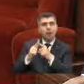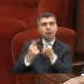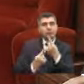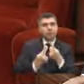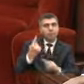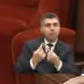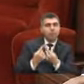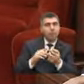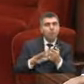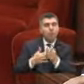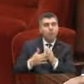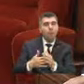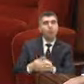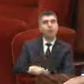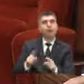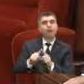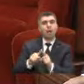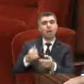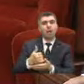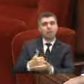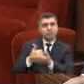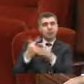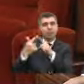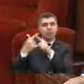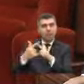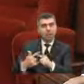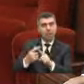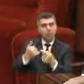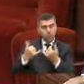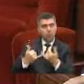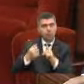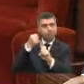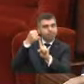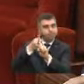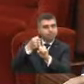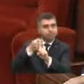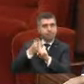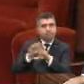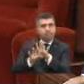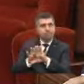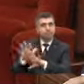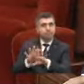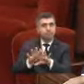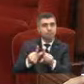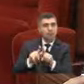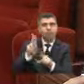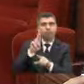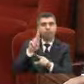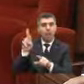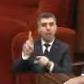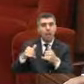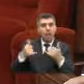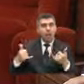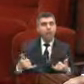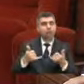حكامة وتمويل قار إلى آخره. اليوم هذا الشيء كنشتغلوا عليه في إطار يعني توجيهات الملكية السامية، خطاب العرش ديال